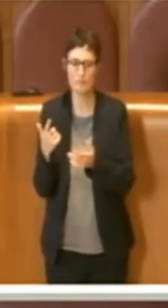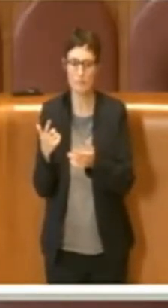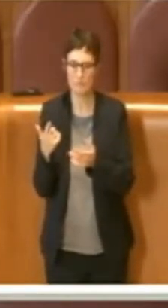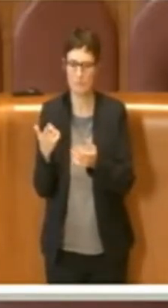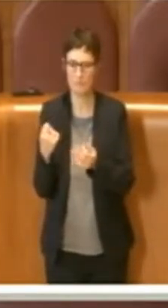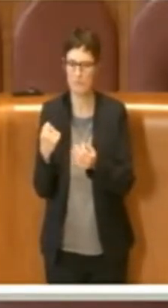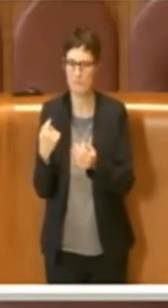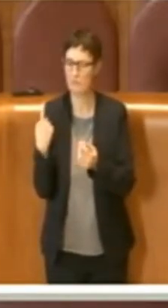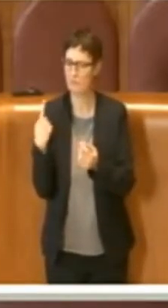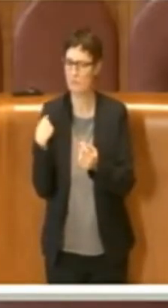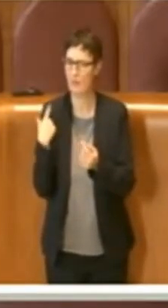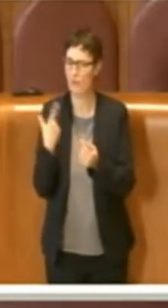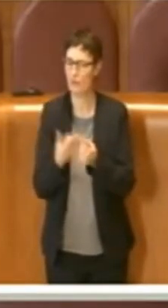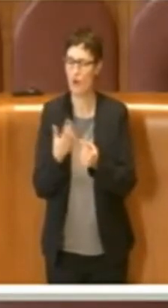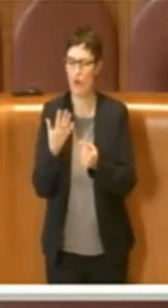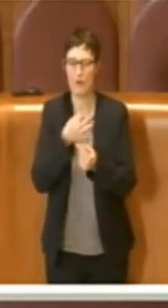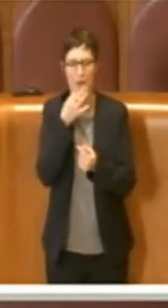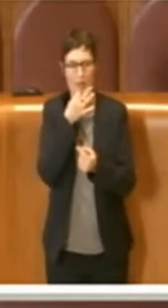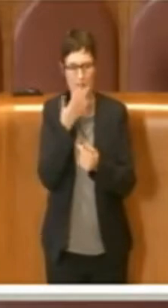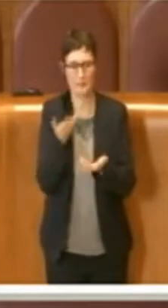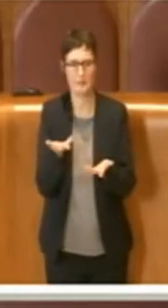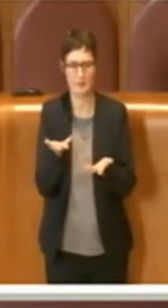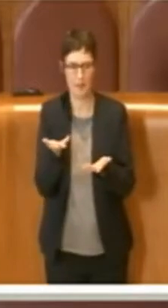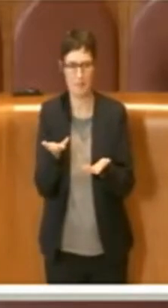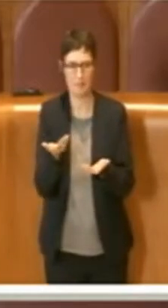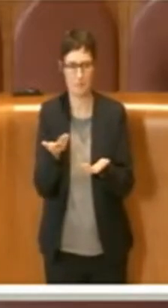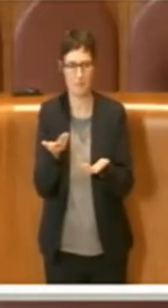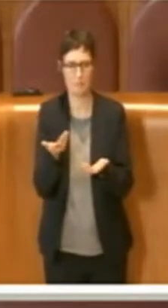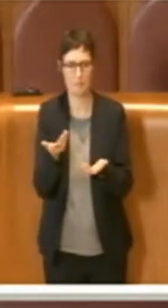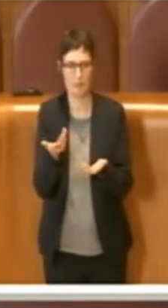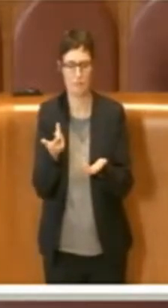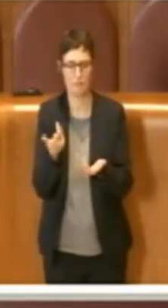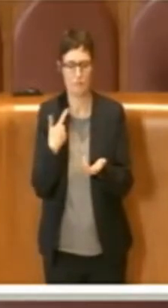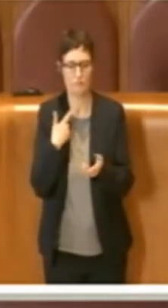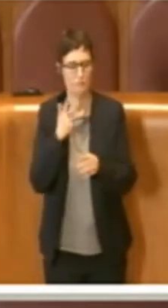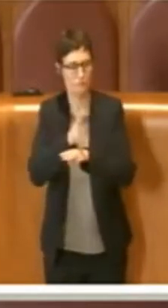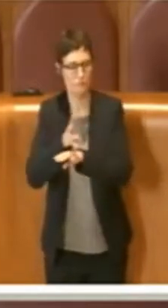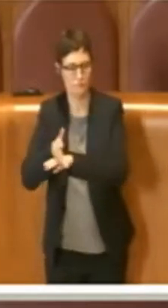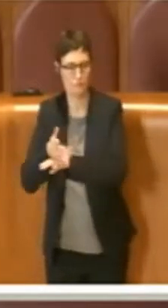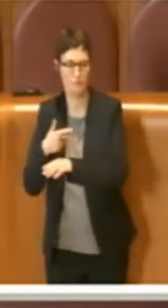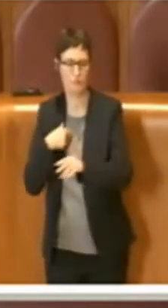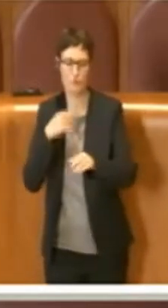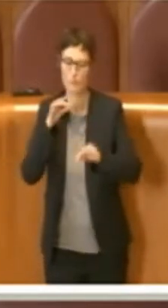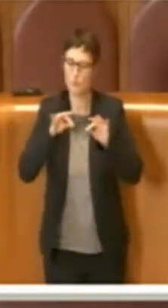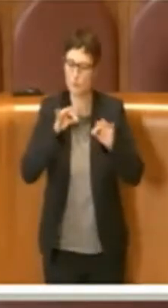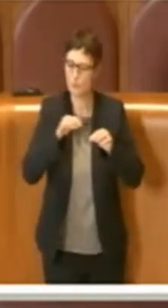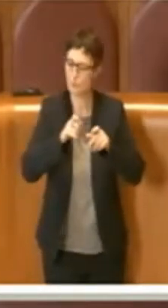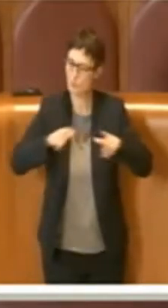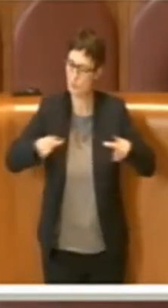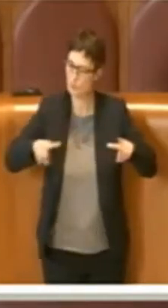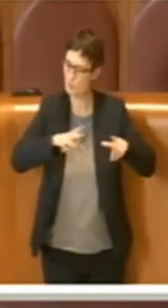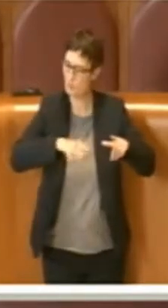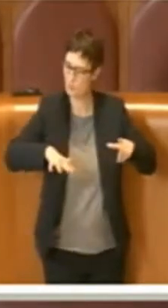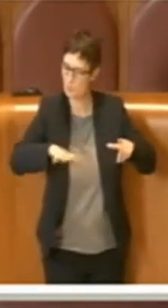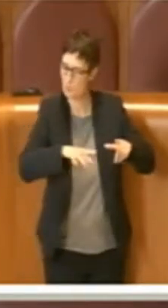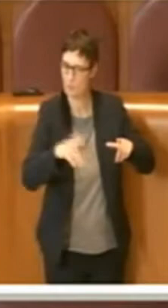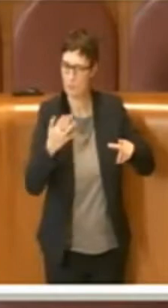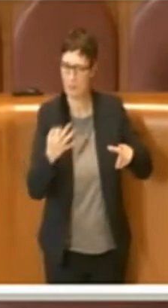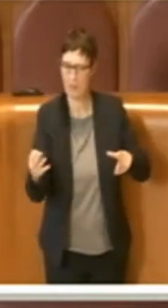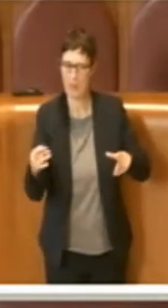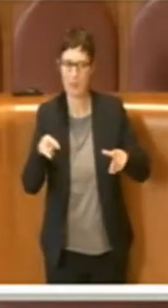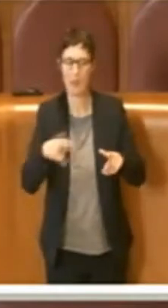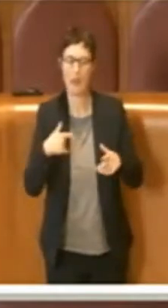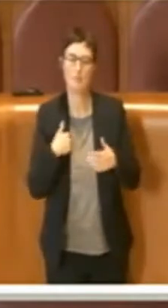sulla salvaguardia del decoro dell'ambiente e di tutto ciò che ci circonda in questa città perciò